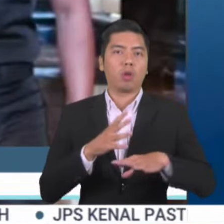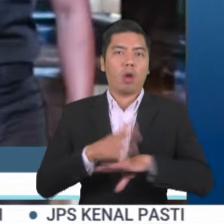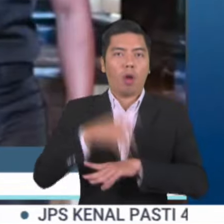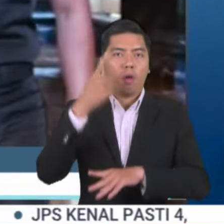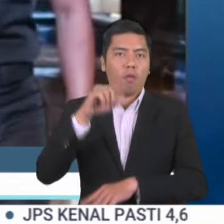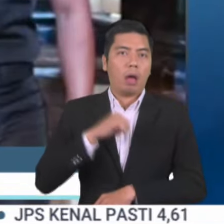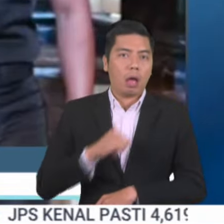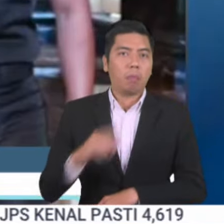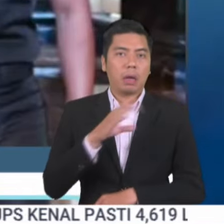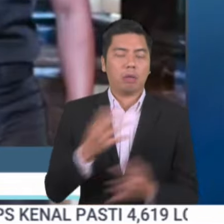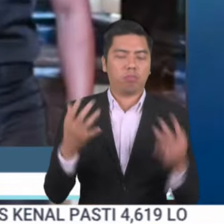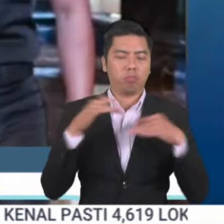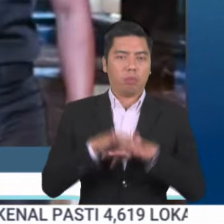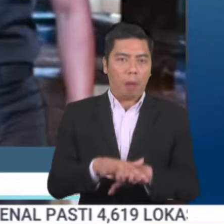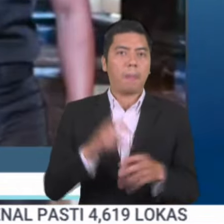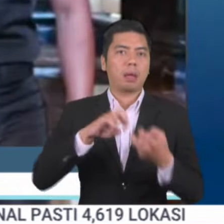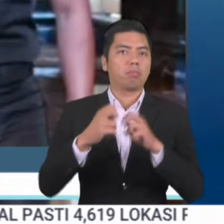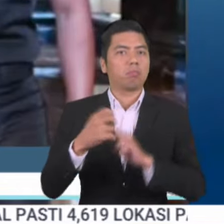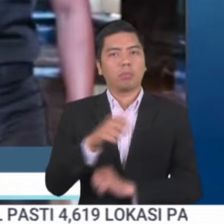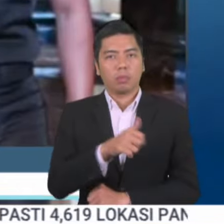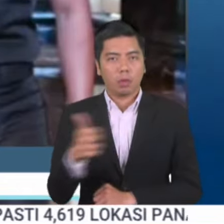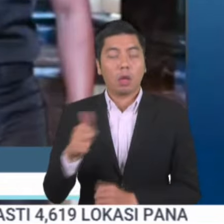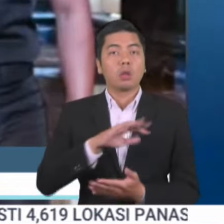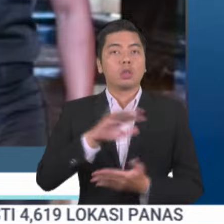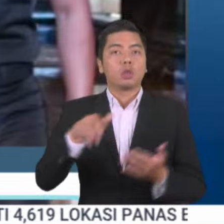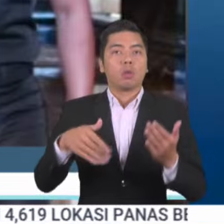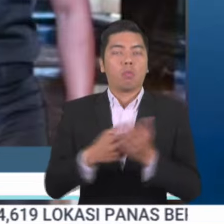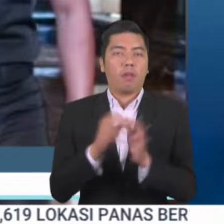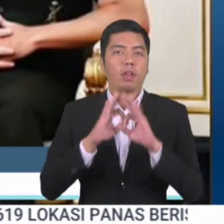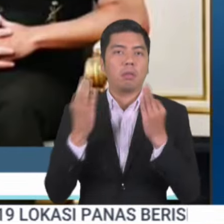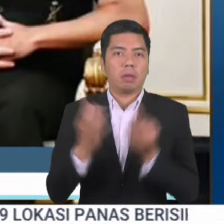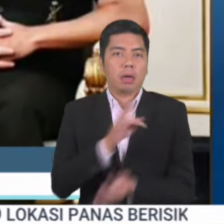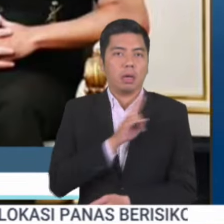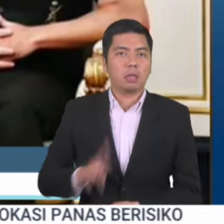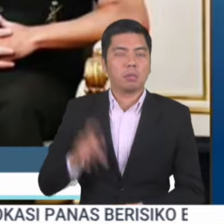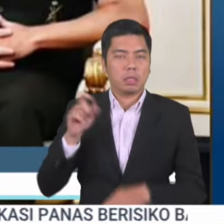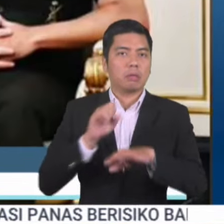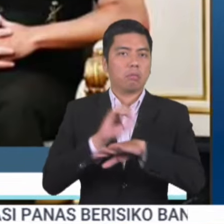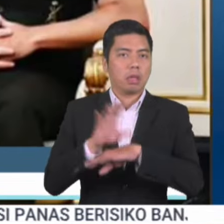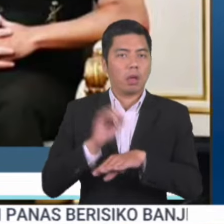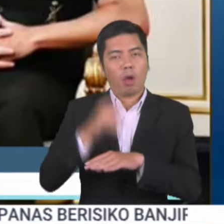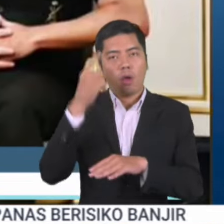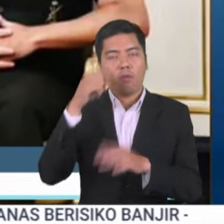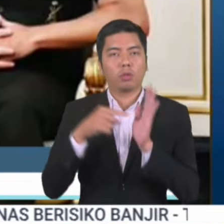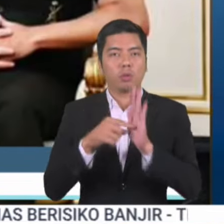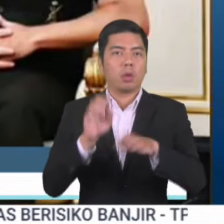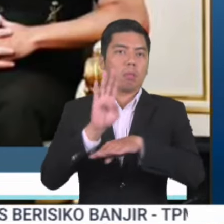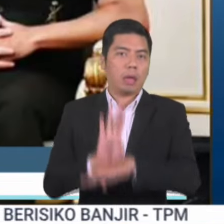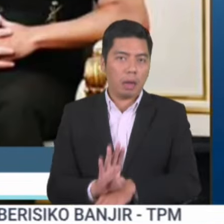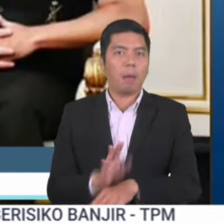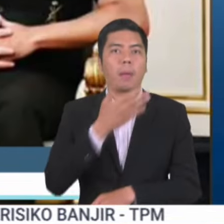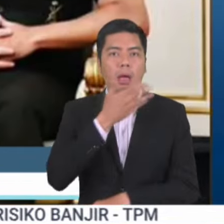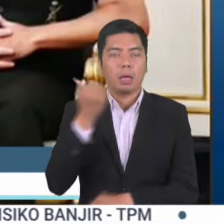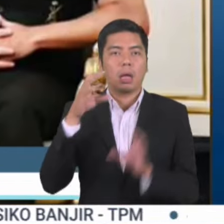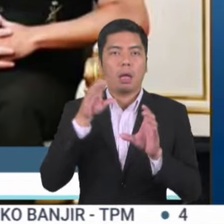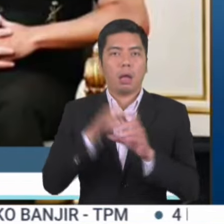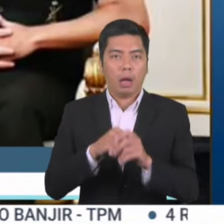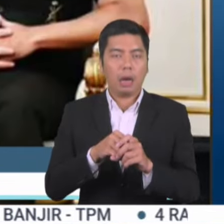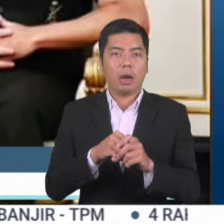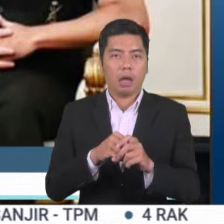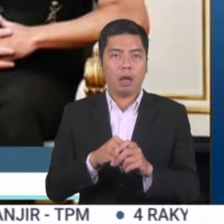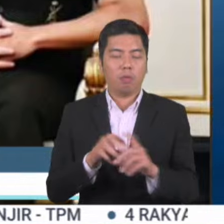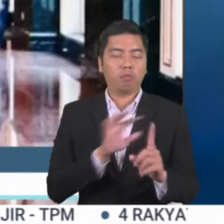turut membabitkan isu semasa lain. Semua kerabat diraja turut diingat mempamerkan adab budaya yang baik ketika muncul dalam